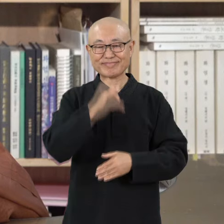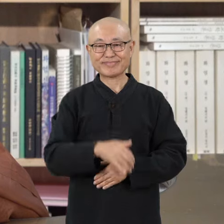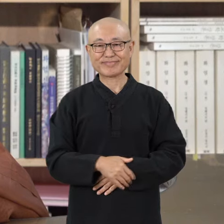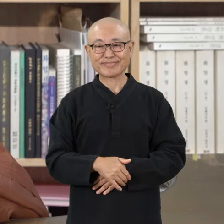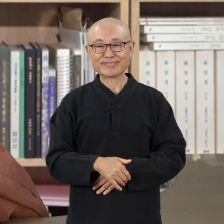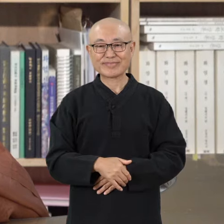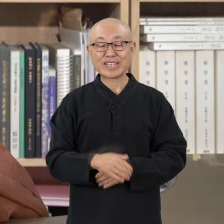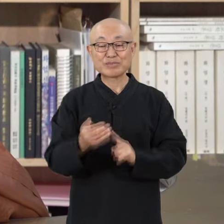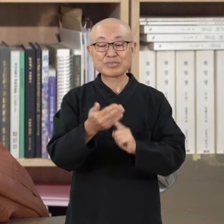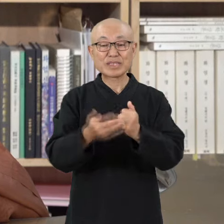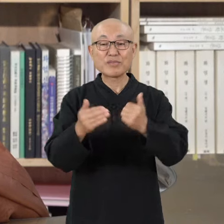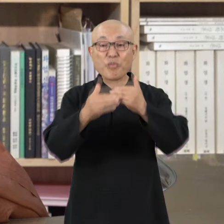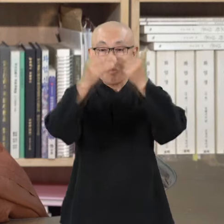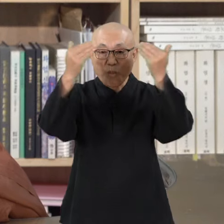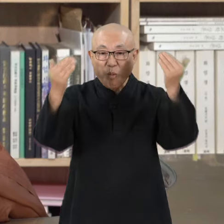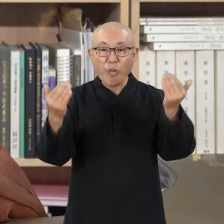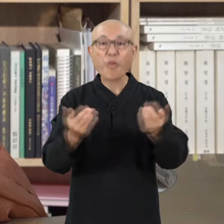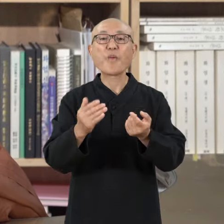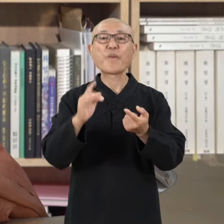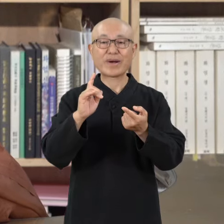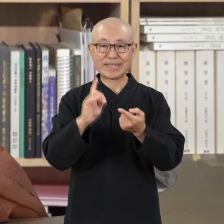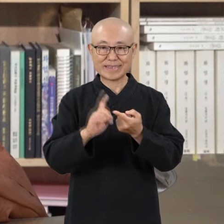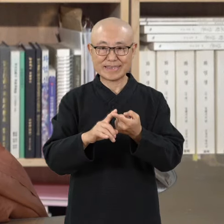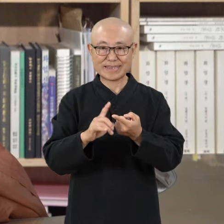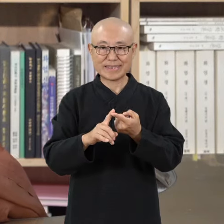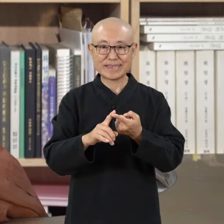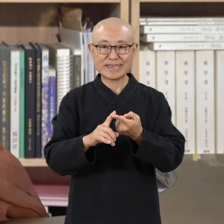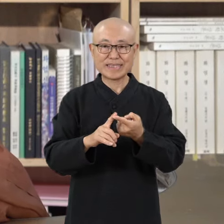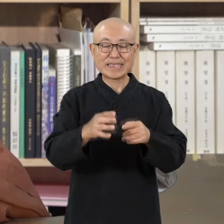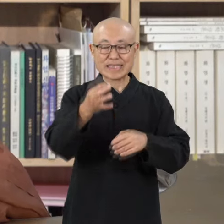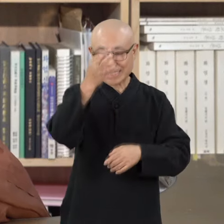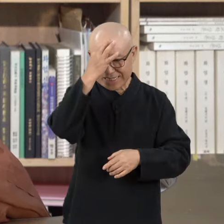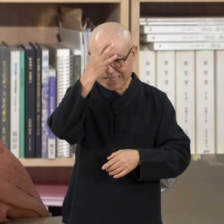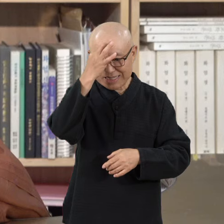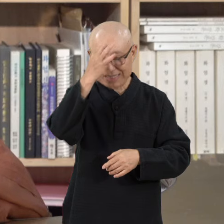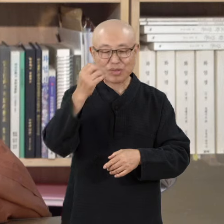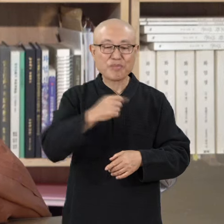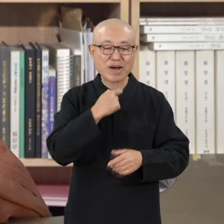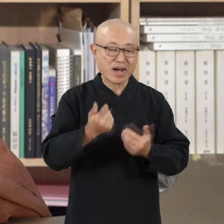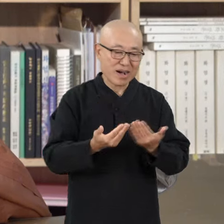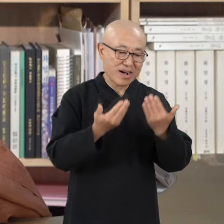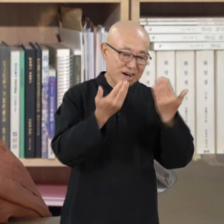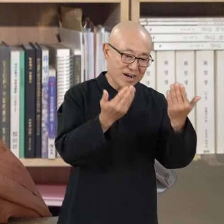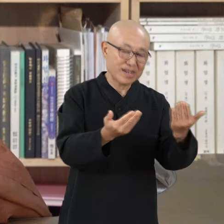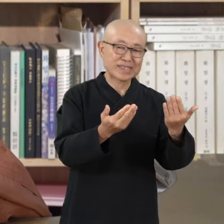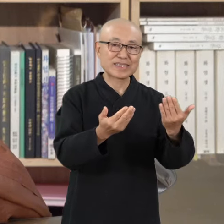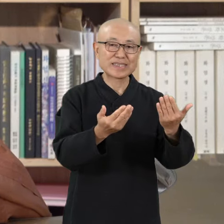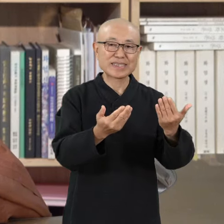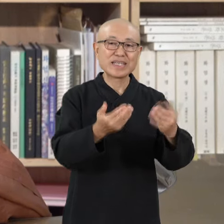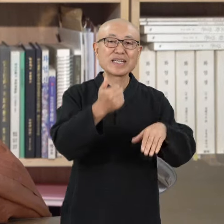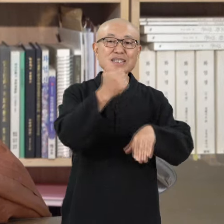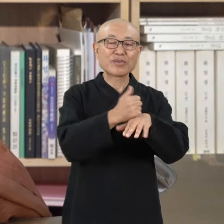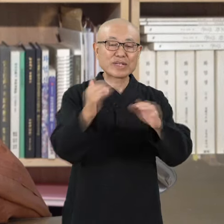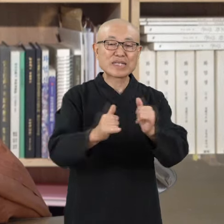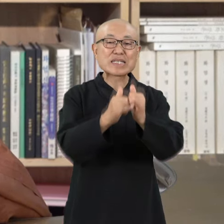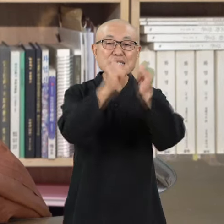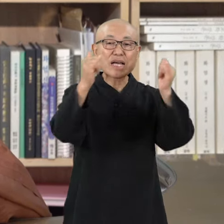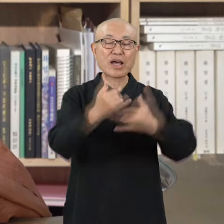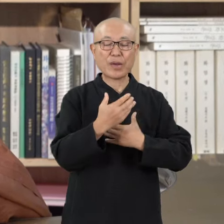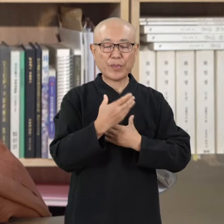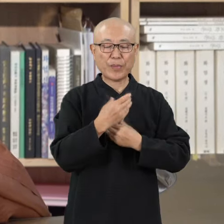모든 것이 모든 기술과 헌신이 결국은 한 사회를 편안하게 하고